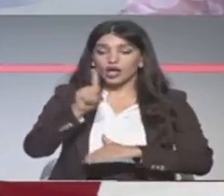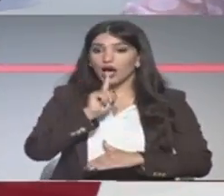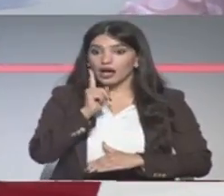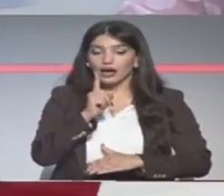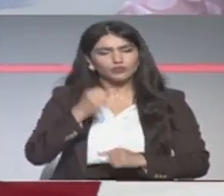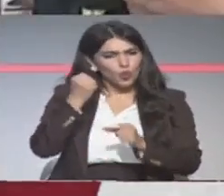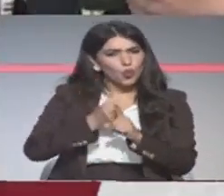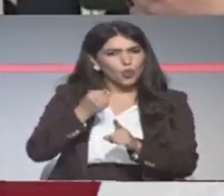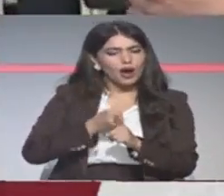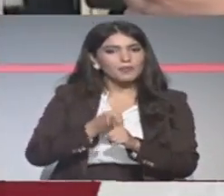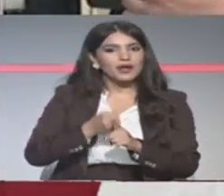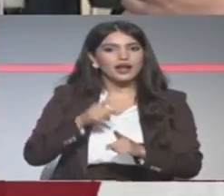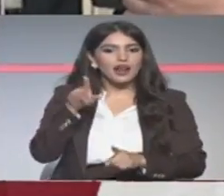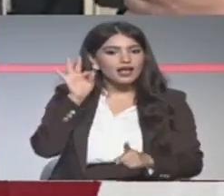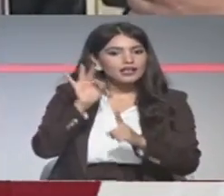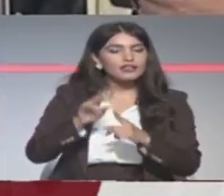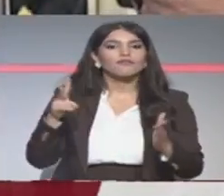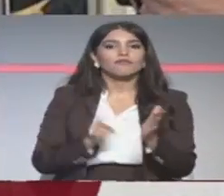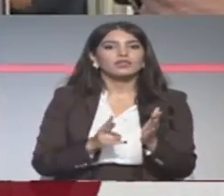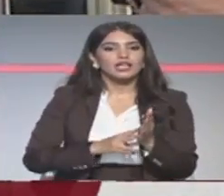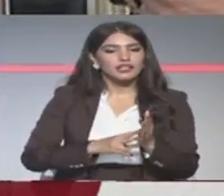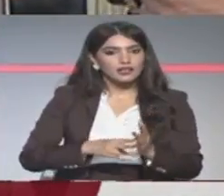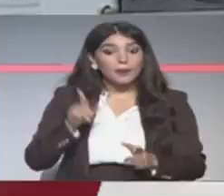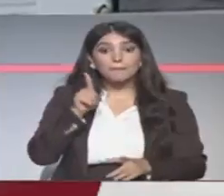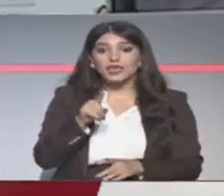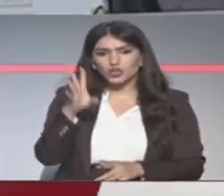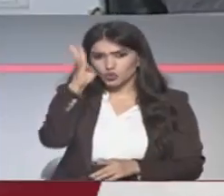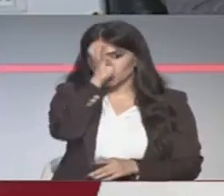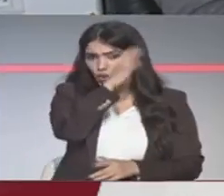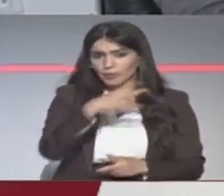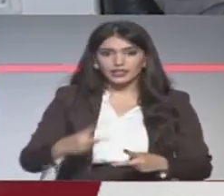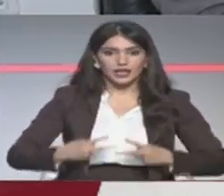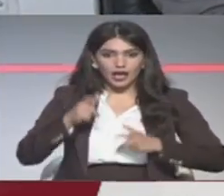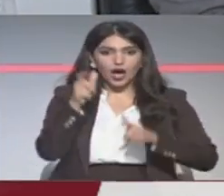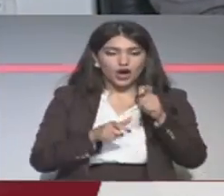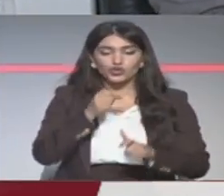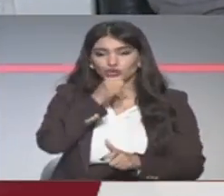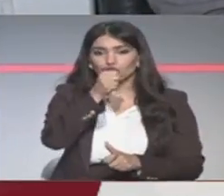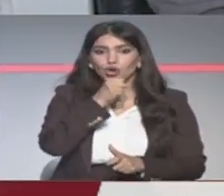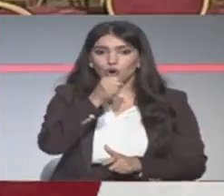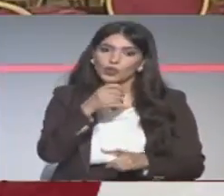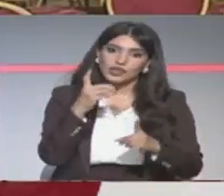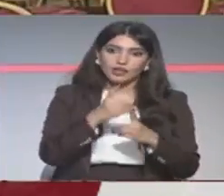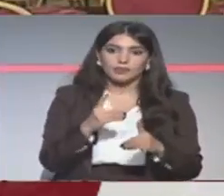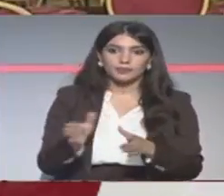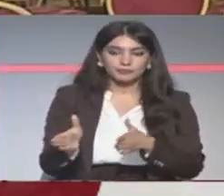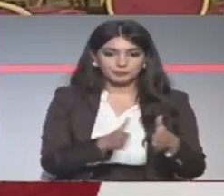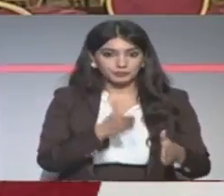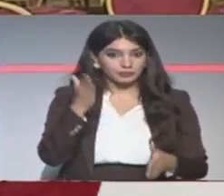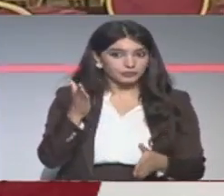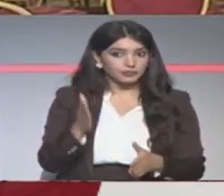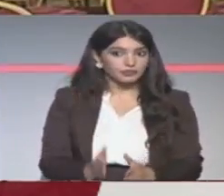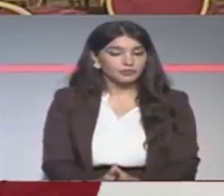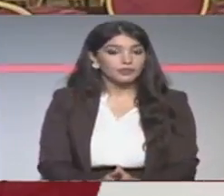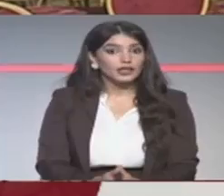المكتب السابق من أجل تحقيق عديد المكاسب رغم الصعوبات واشتغاله بشكل ديمقراطي. إن لم نترك الخراب